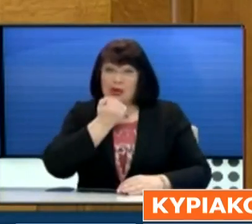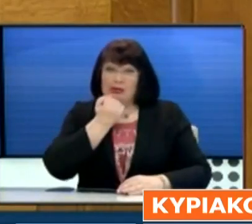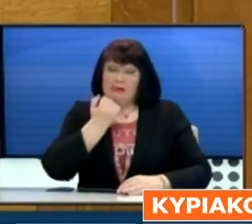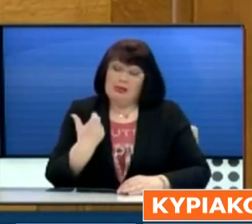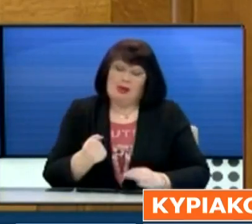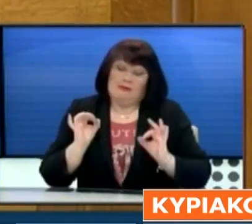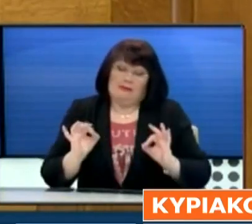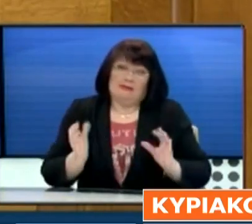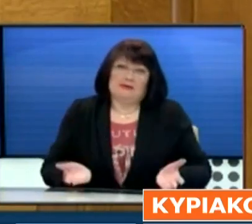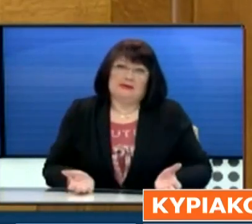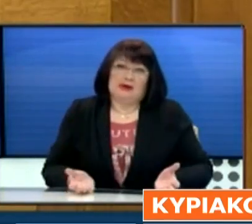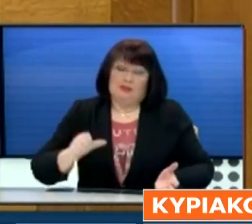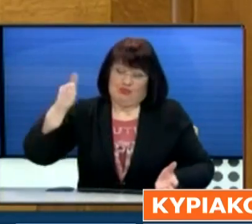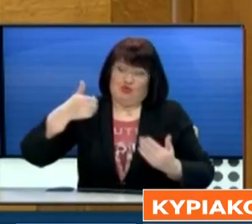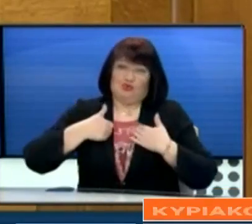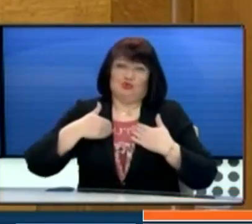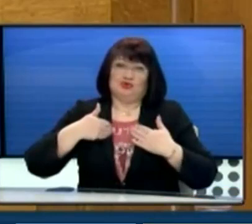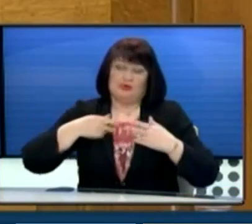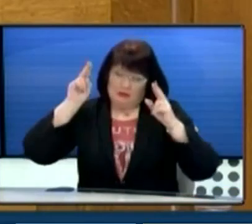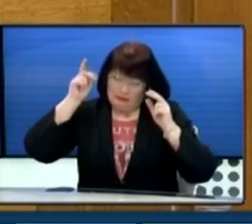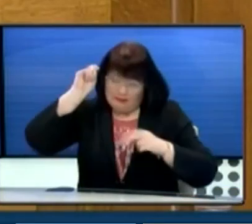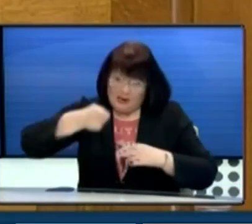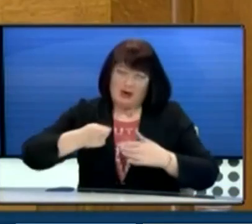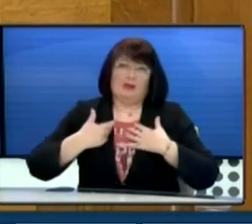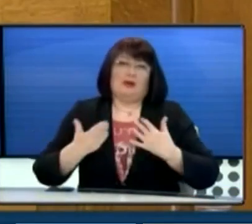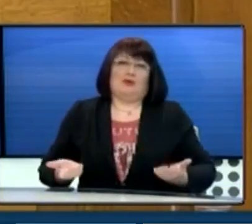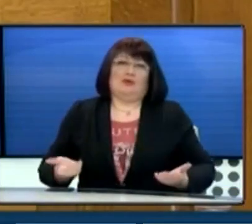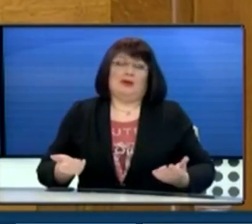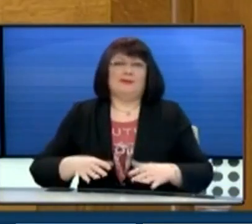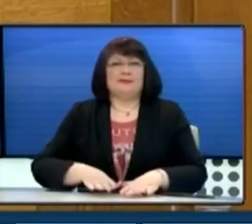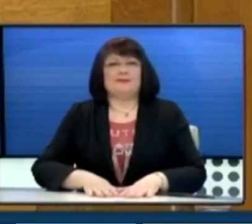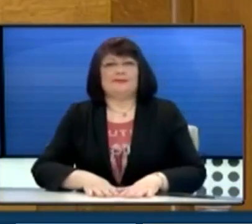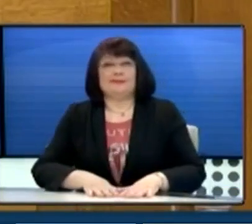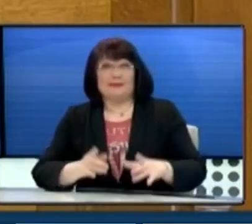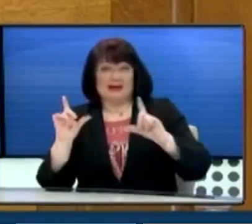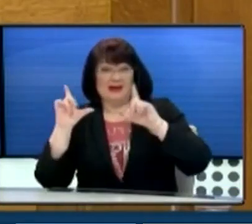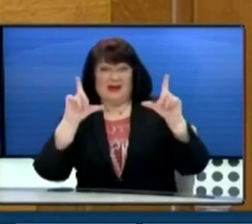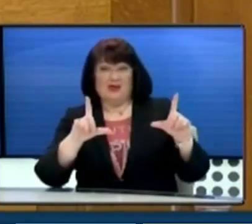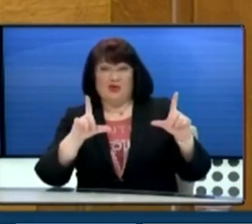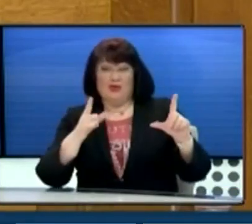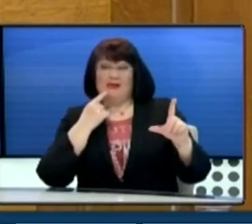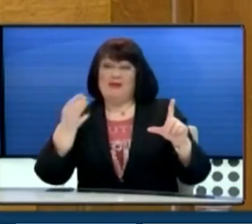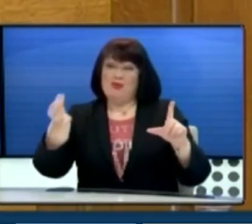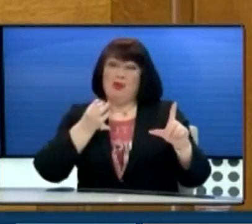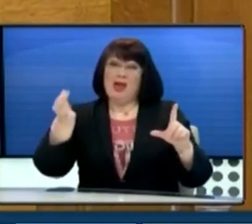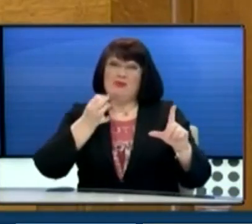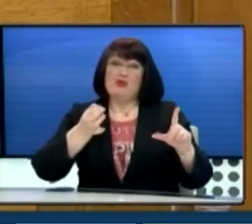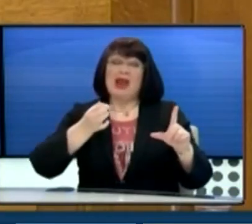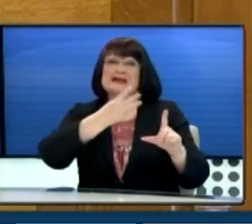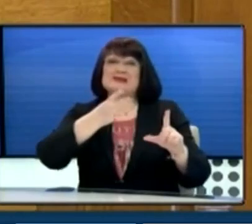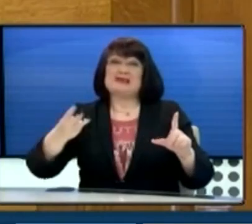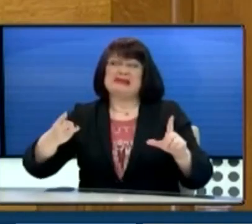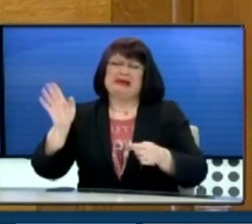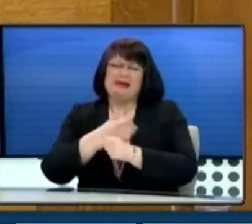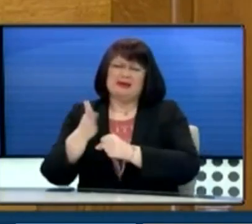λάθη. Πρώτος, εγώ εξάλλου τα έχω αναγνωρίσει. Όμως η εικόνα καταστροφής που προβάλλει συστηματικά η